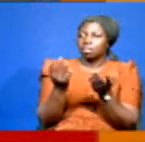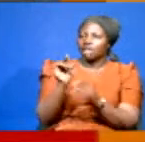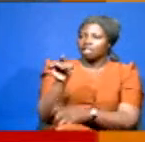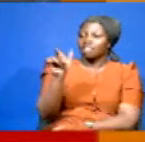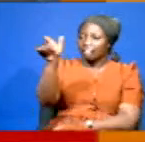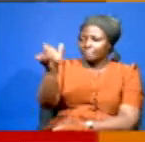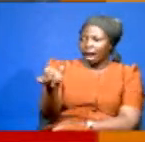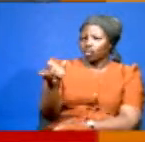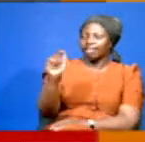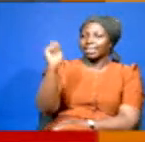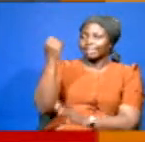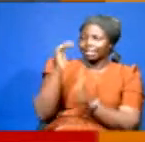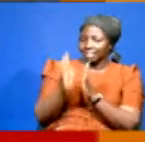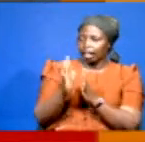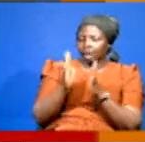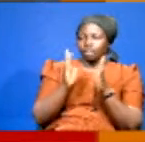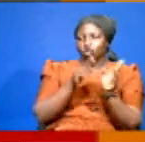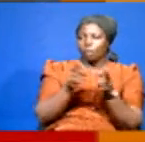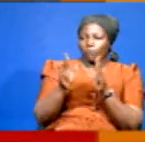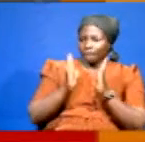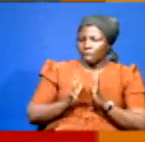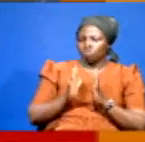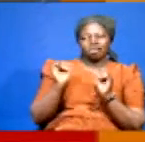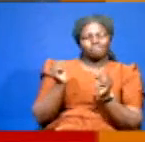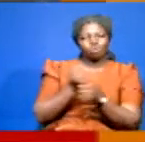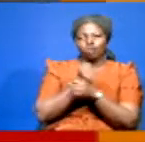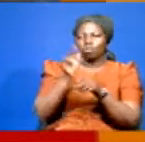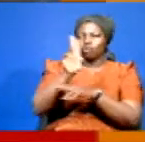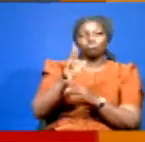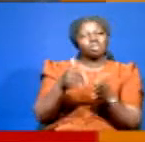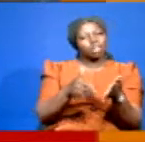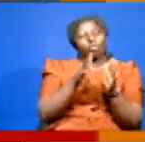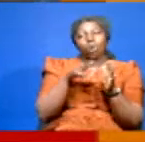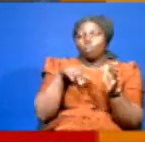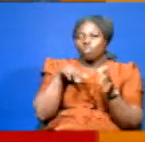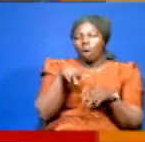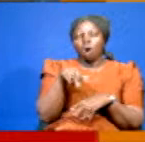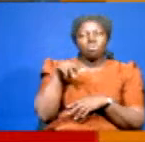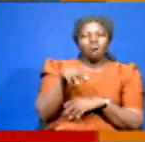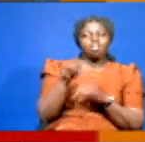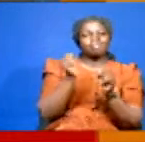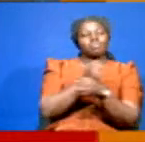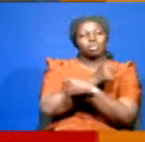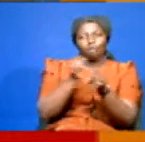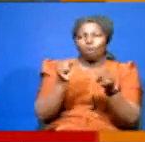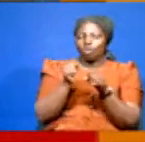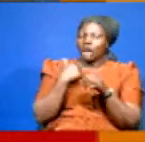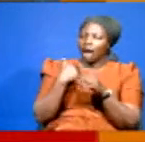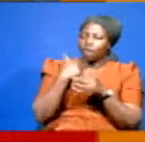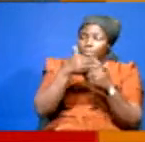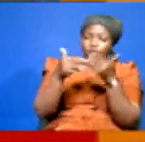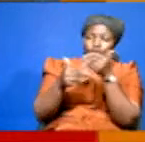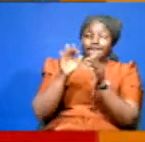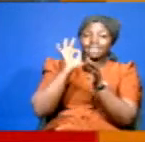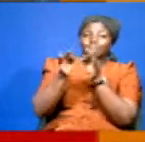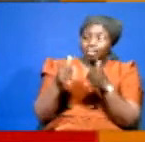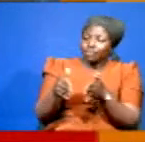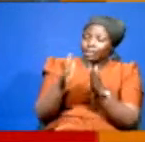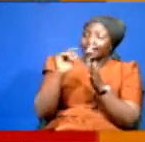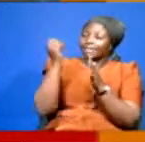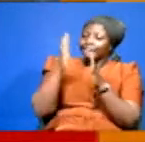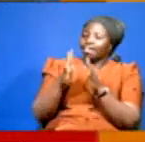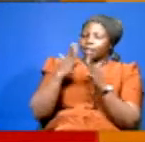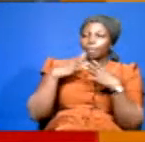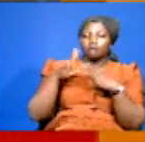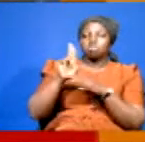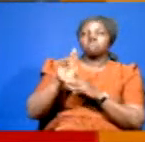mwananchi wa Kenya wa kawaida hata hawezi tembea katika hiyo barabara. Na tumejenga barabara expressway na haitumiki na Wakenya, ni lazima ulipie tena kupitia. So we